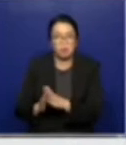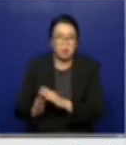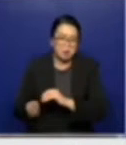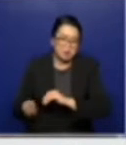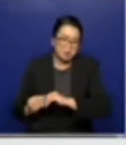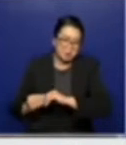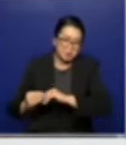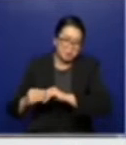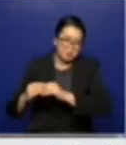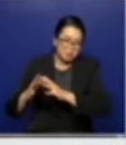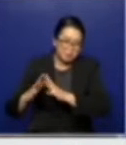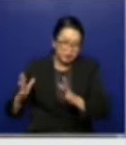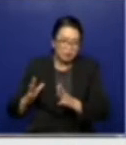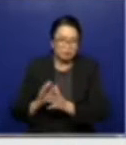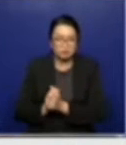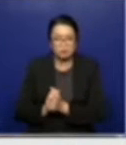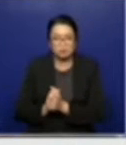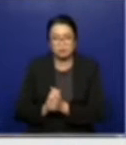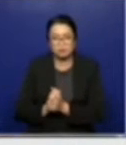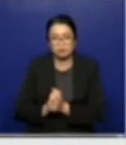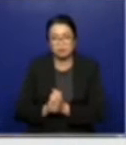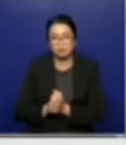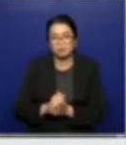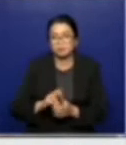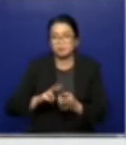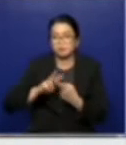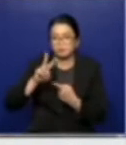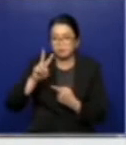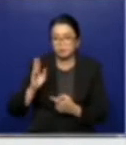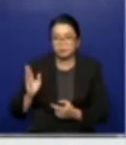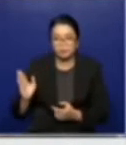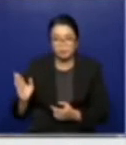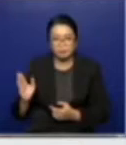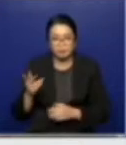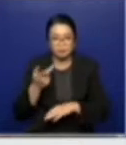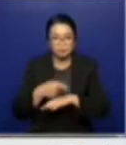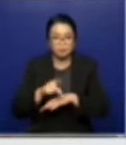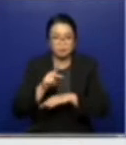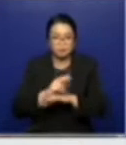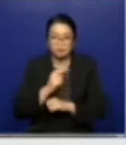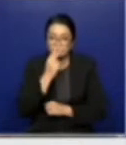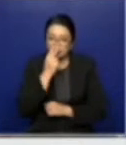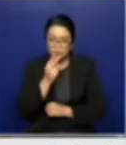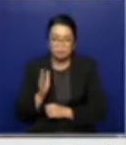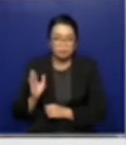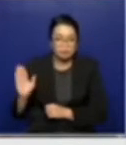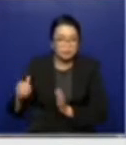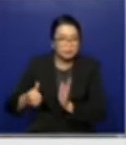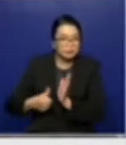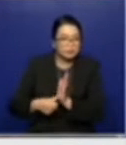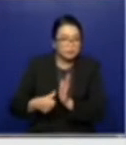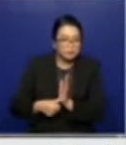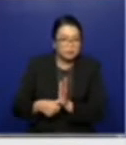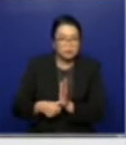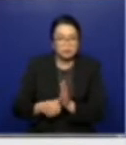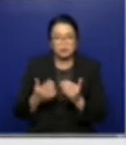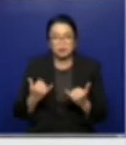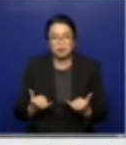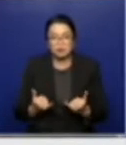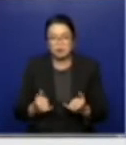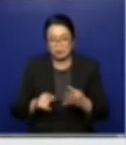สำคัญขอภาพที่สองท่านประธานลองดูภาพตัวเลขหนี้ครัวเรือนณสิ้น